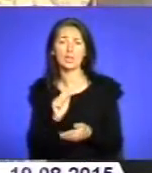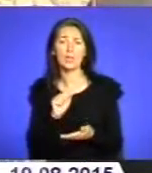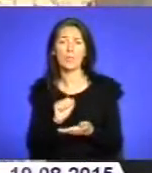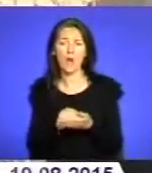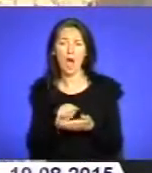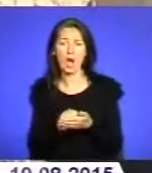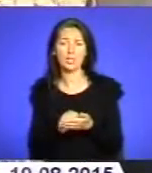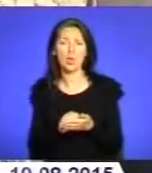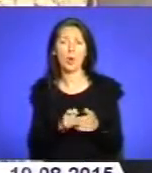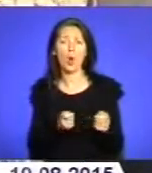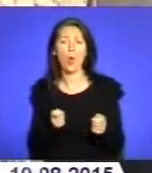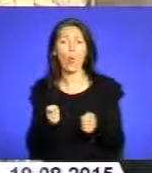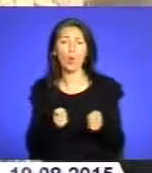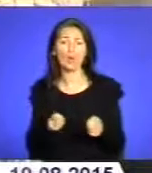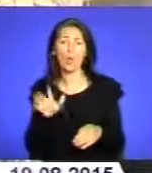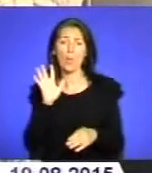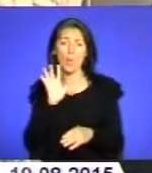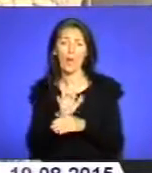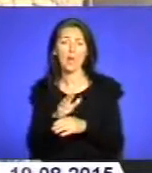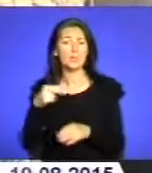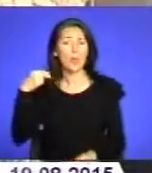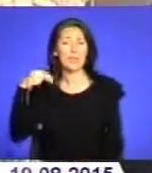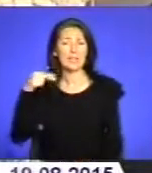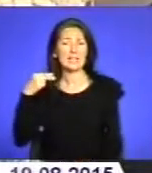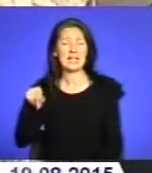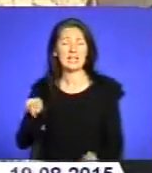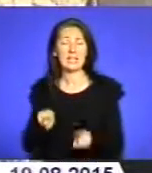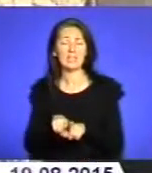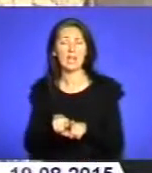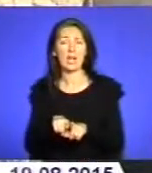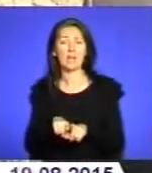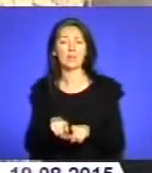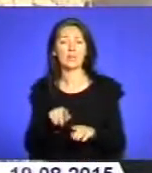уряду, указами президента та